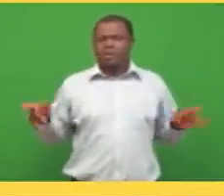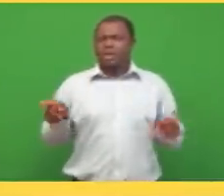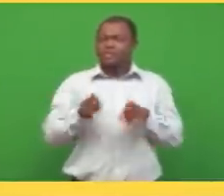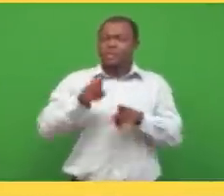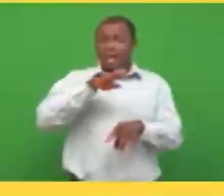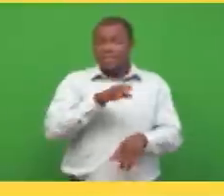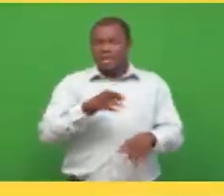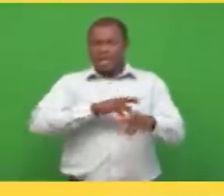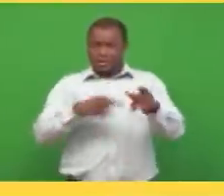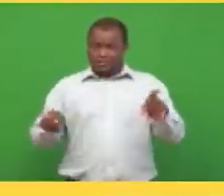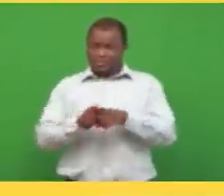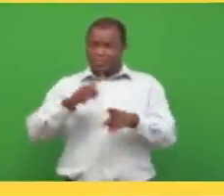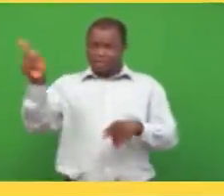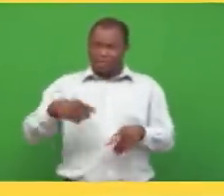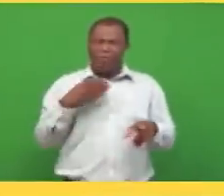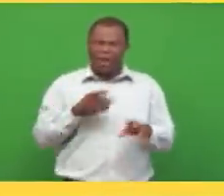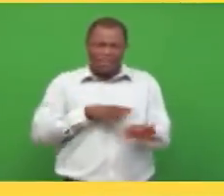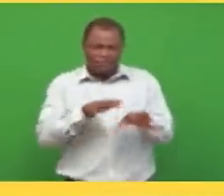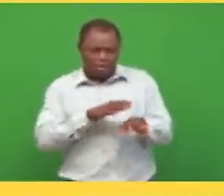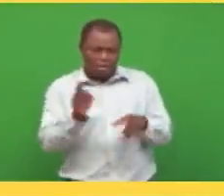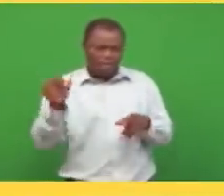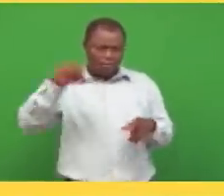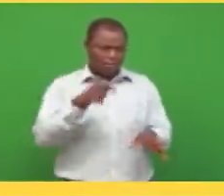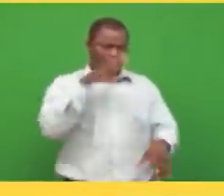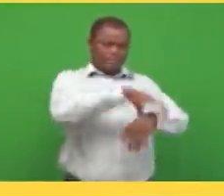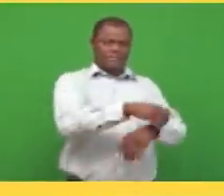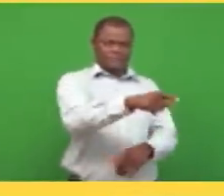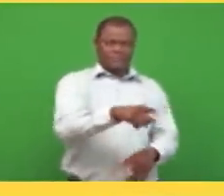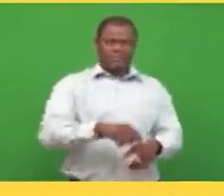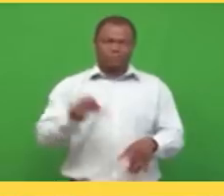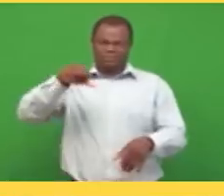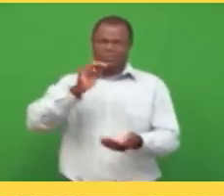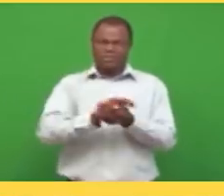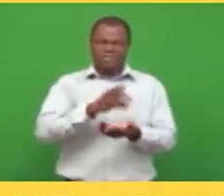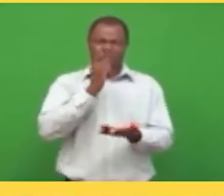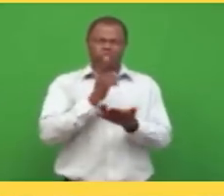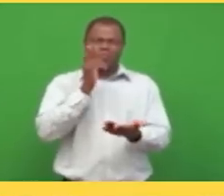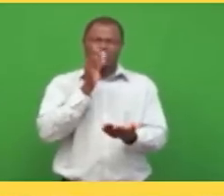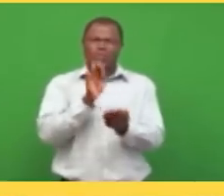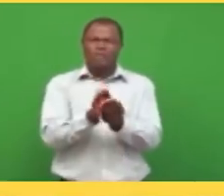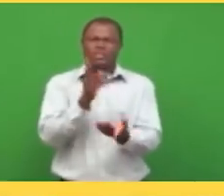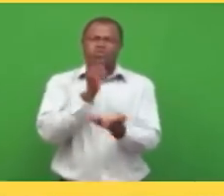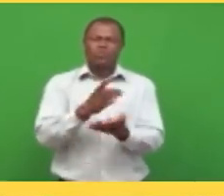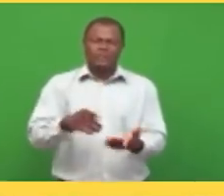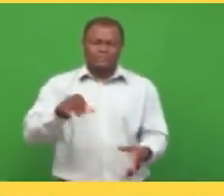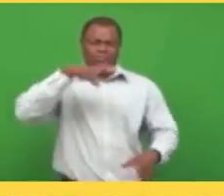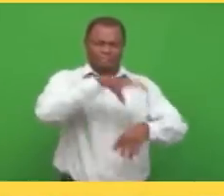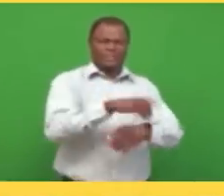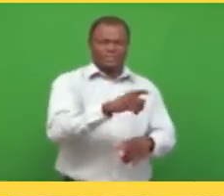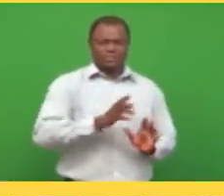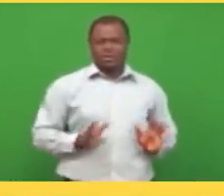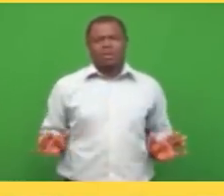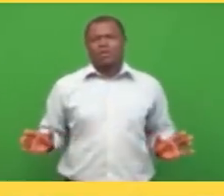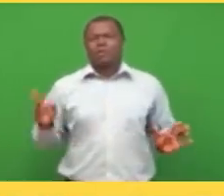kune dzimwe hama dziri panapa dzinongotsvaga zvakaipa chete zvaitwa nemuroora kana zvaitwa nemukwasha mashoko makukuta ari kutaurwa